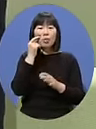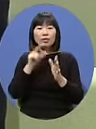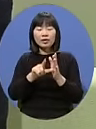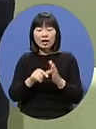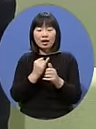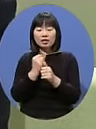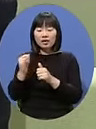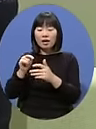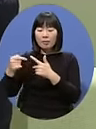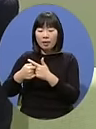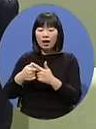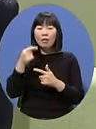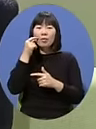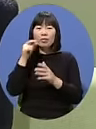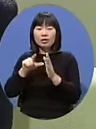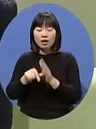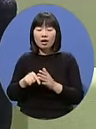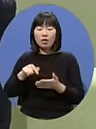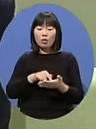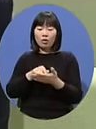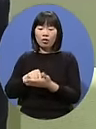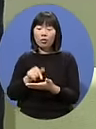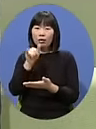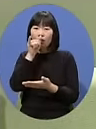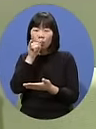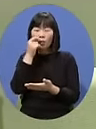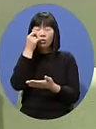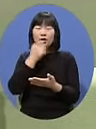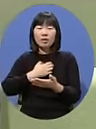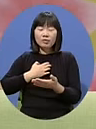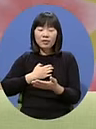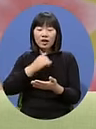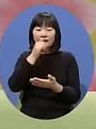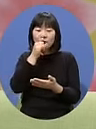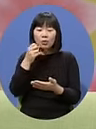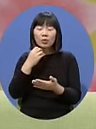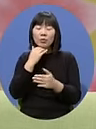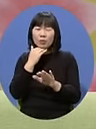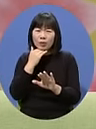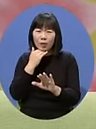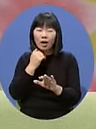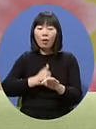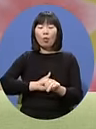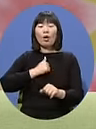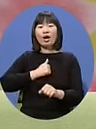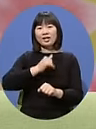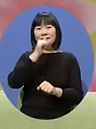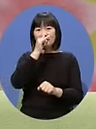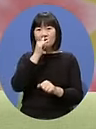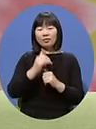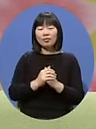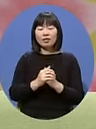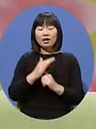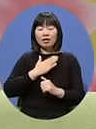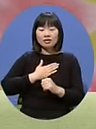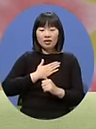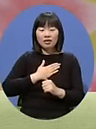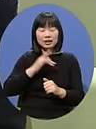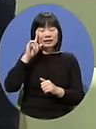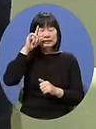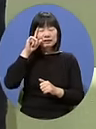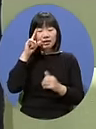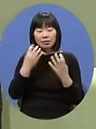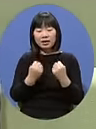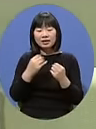아내가 알아주지 않았을 때 외롭고 서글프고 그리고 좀 있다가 막 화나요. 네. 그래서 정서적인 스트레스를